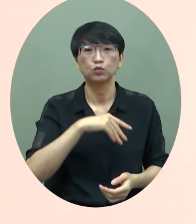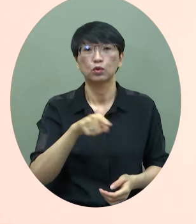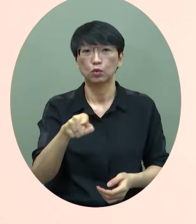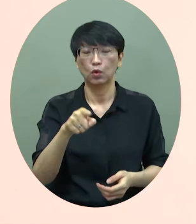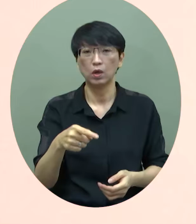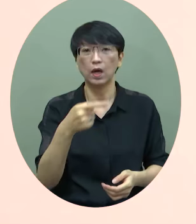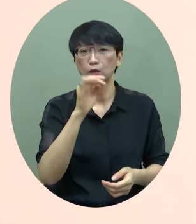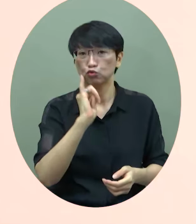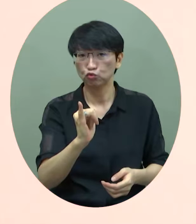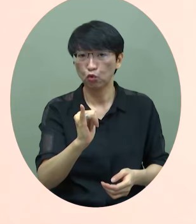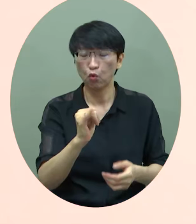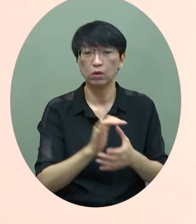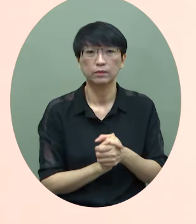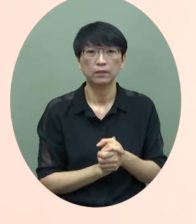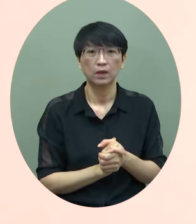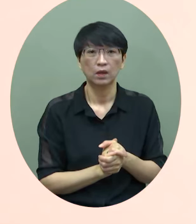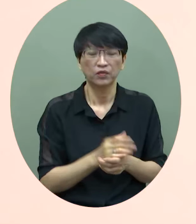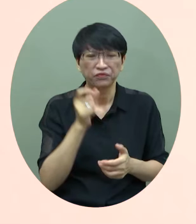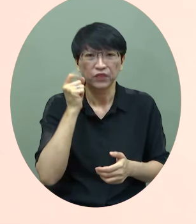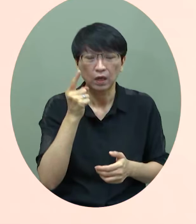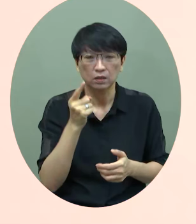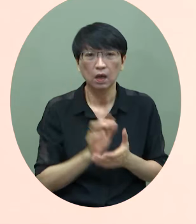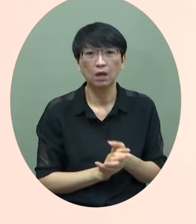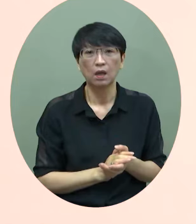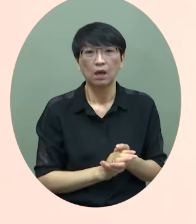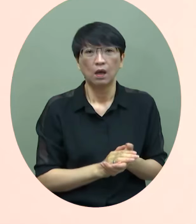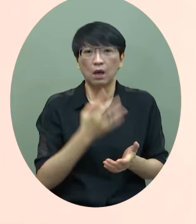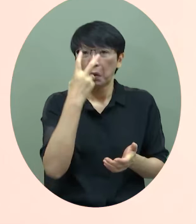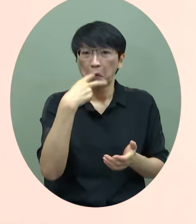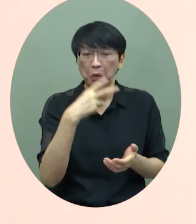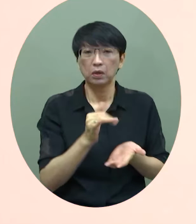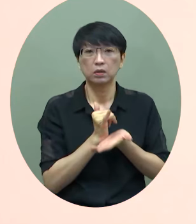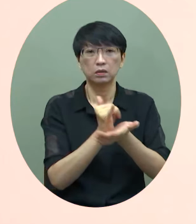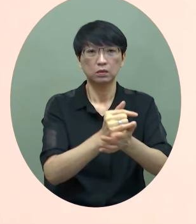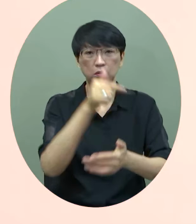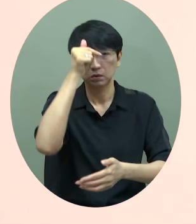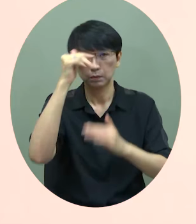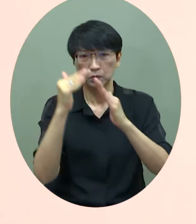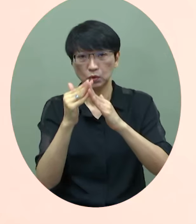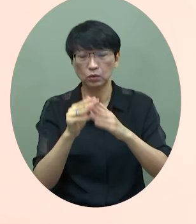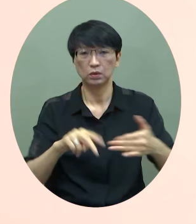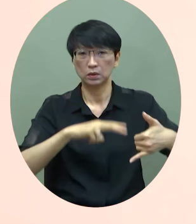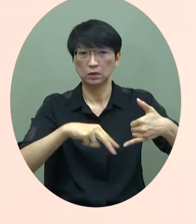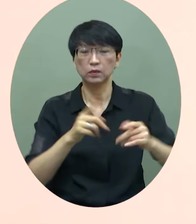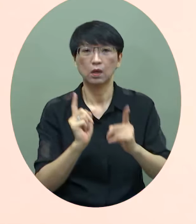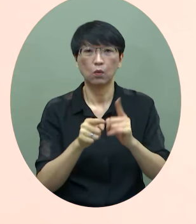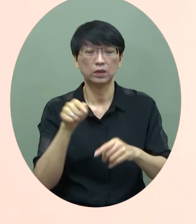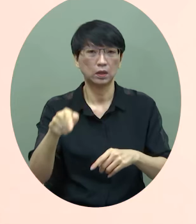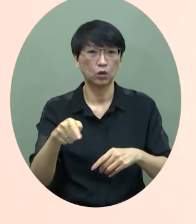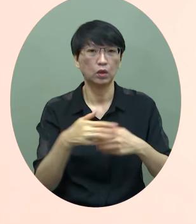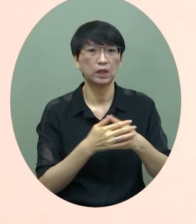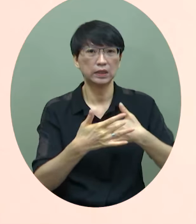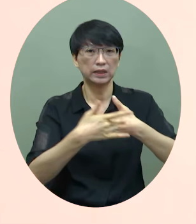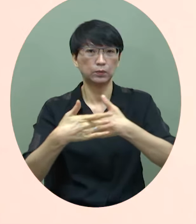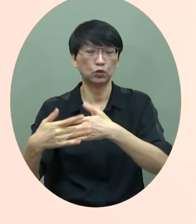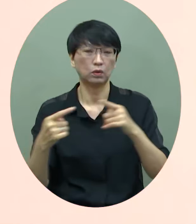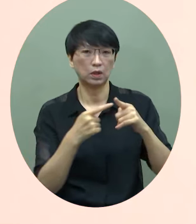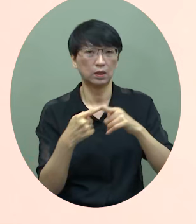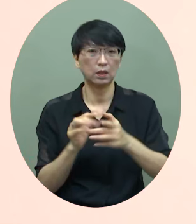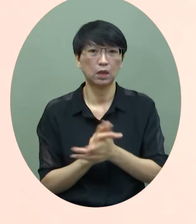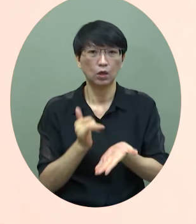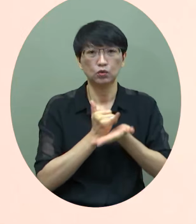無辜的進入醫院或者那些緊密的接觸者就